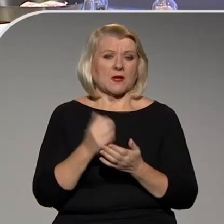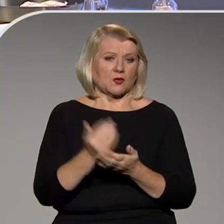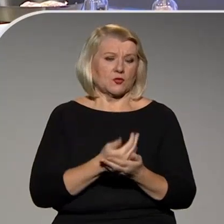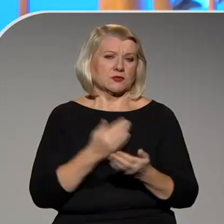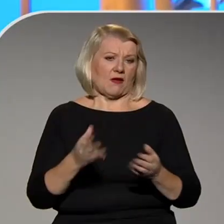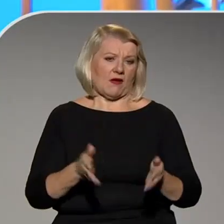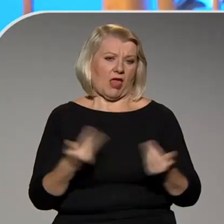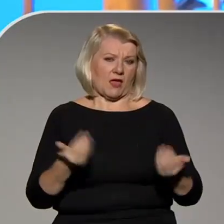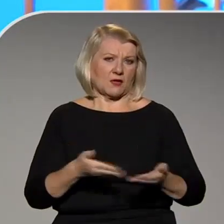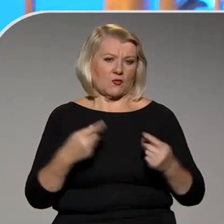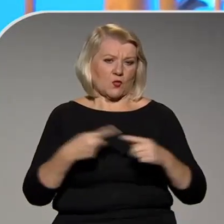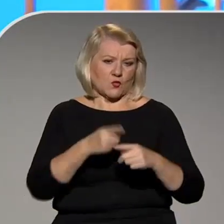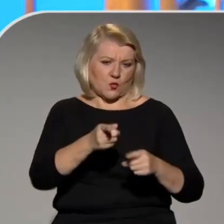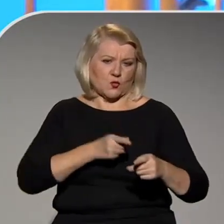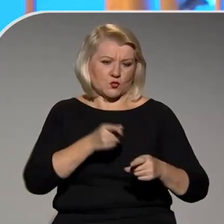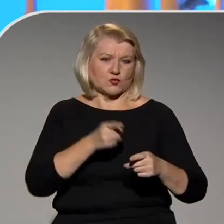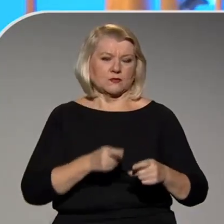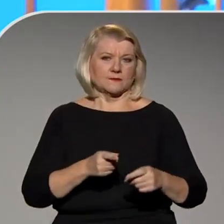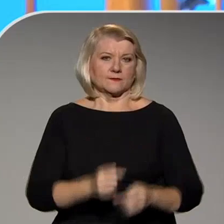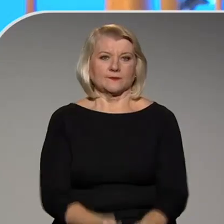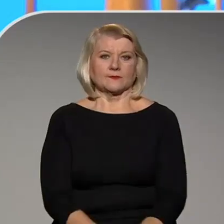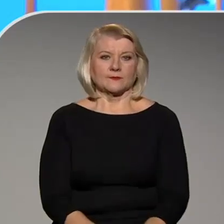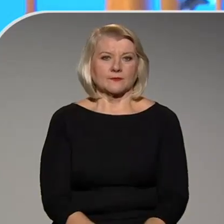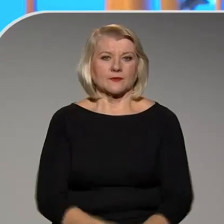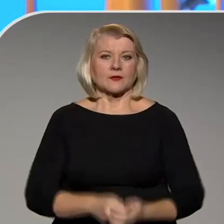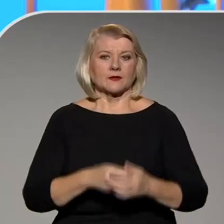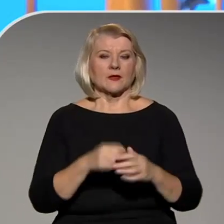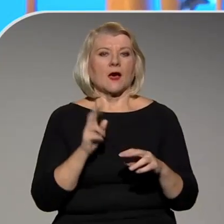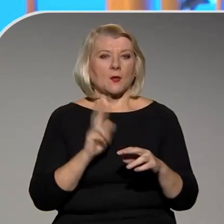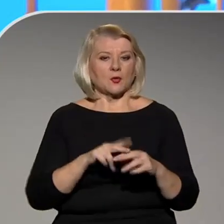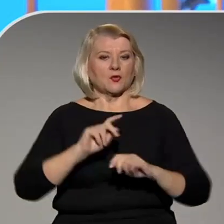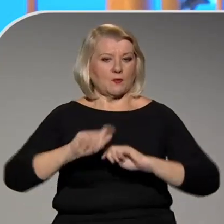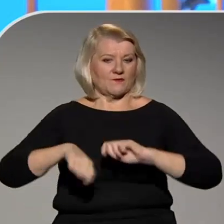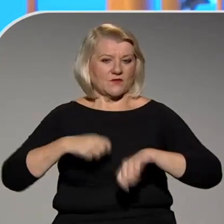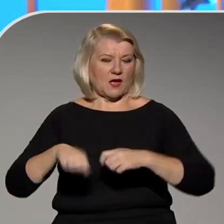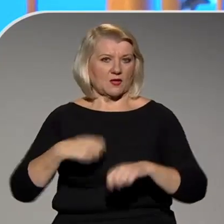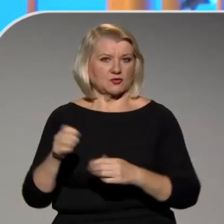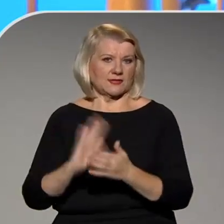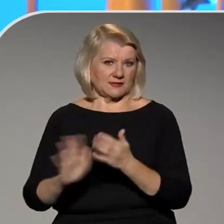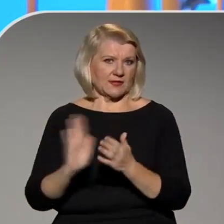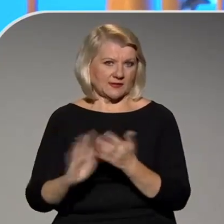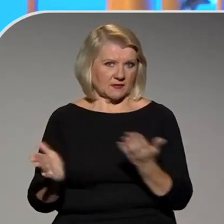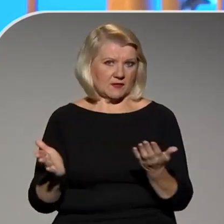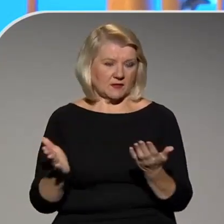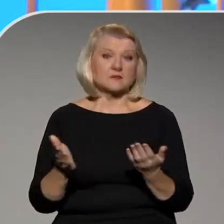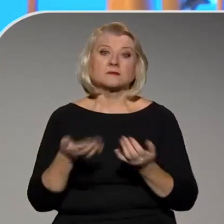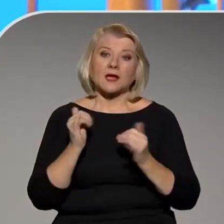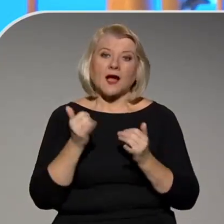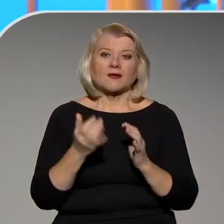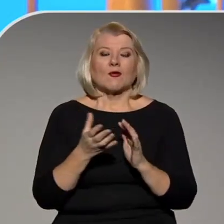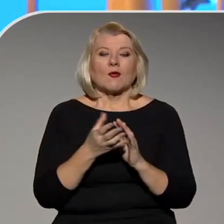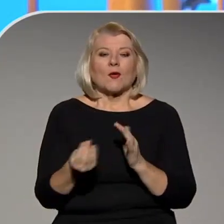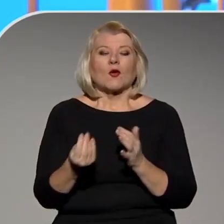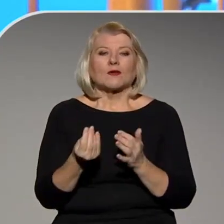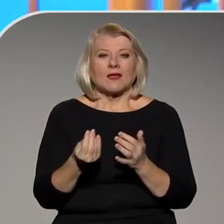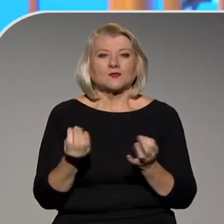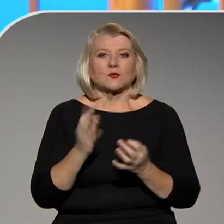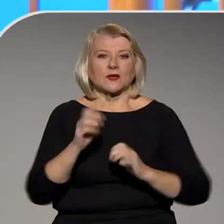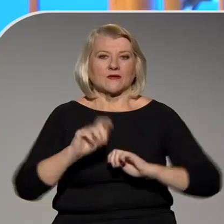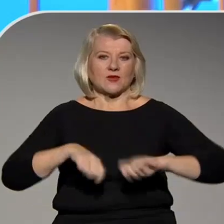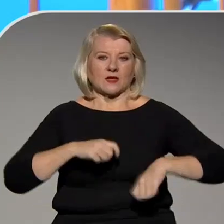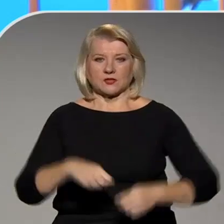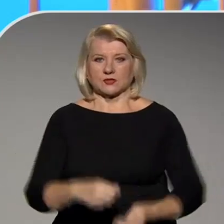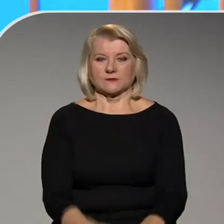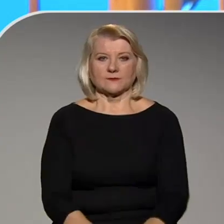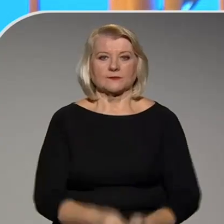a určitě nepřijdete k úrazu. A zkracuje to potom další dobu úpravy? Je to možný, podle toho, co s ní budete potom dělat. To základní